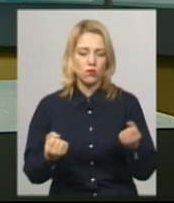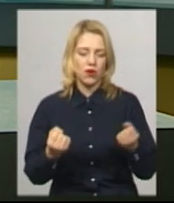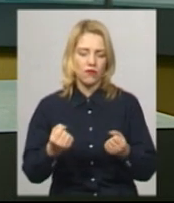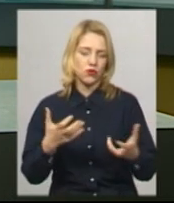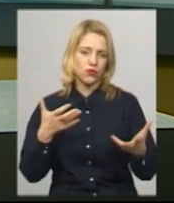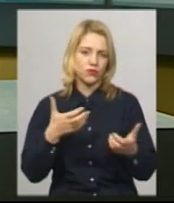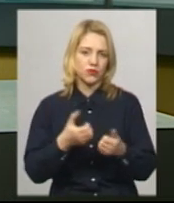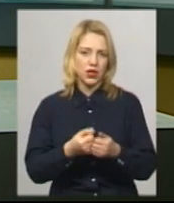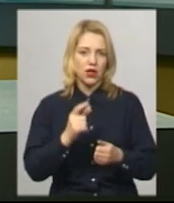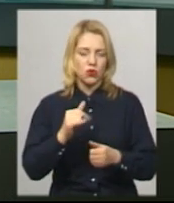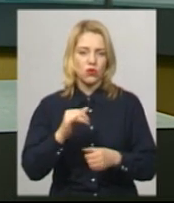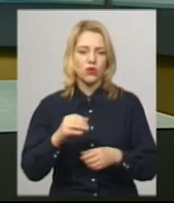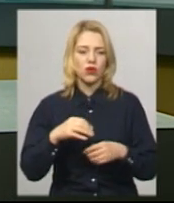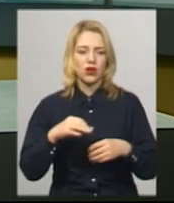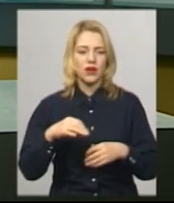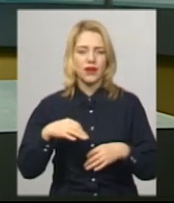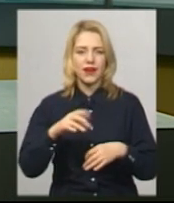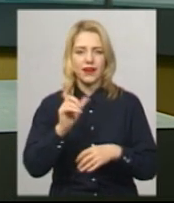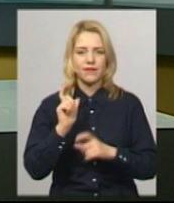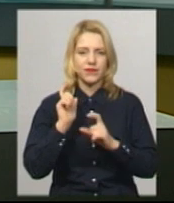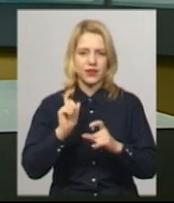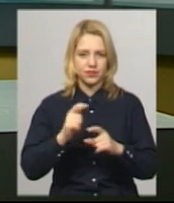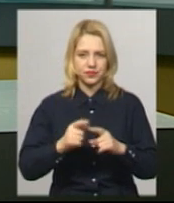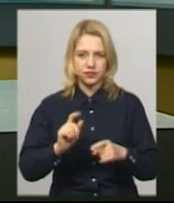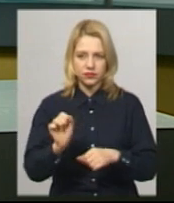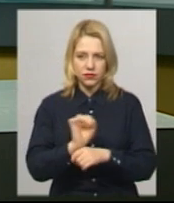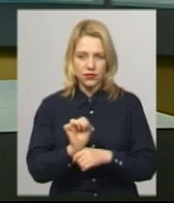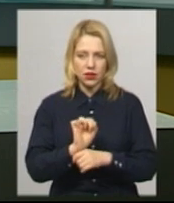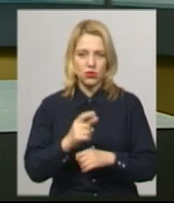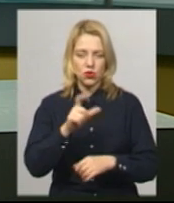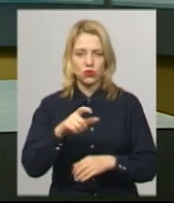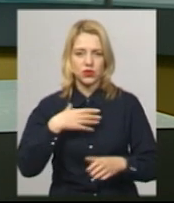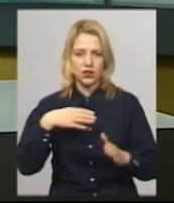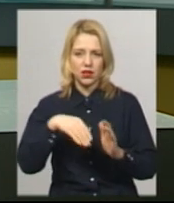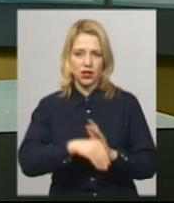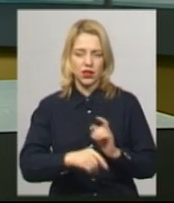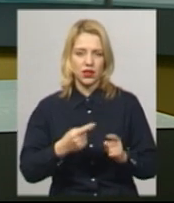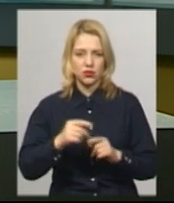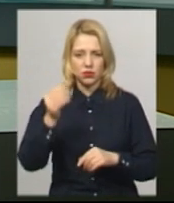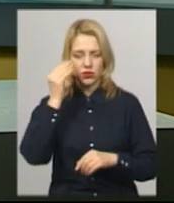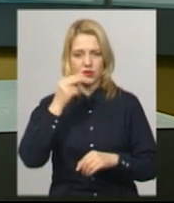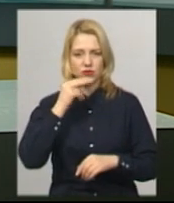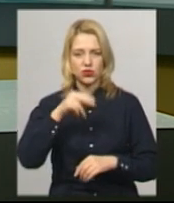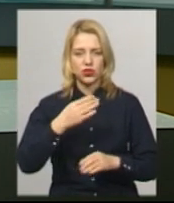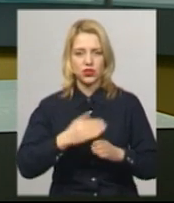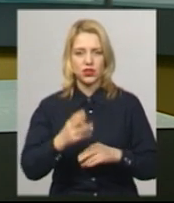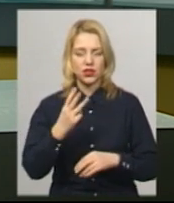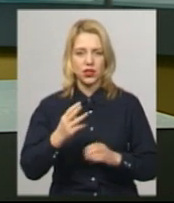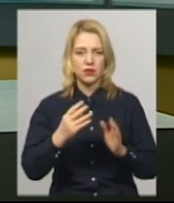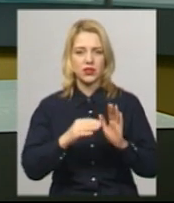двоє людей, четверо травмувалися. Підозрюваному екс-директору департаменту висунули звинувачення за частиною 3 статті